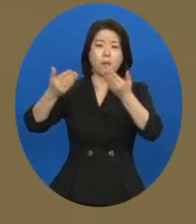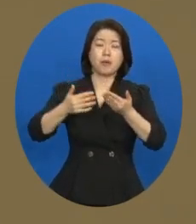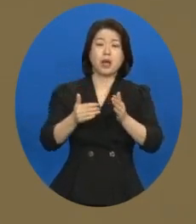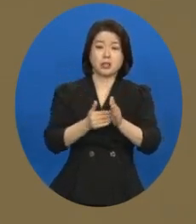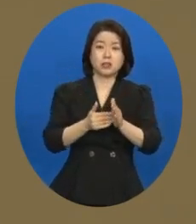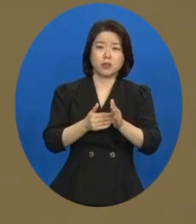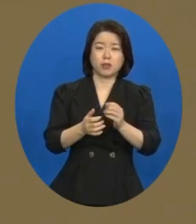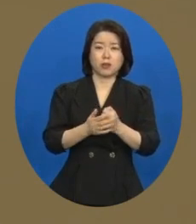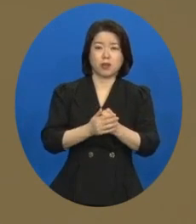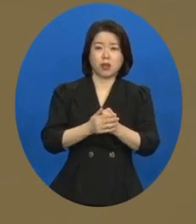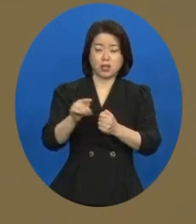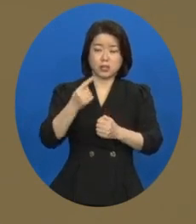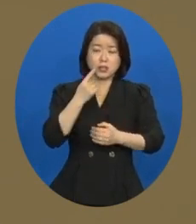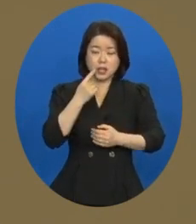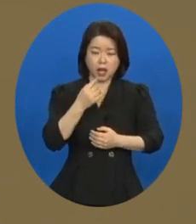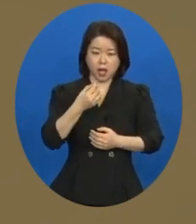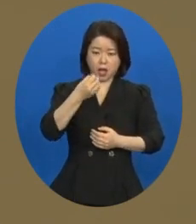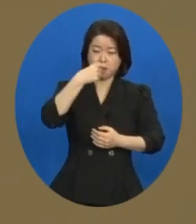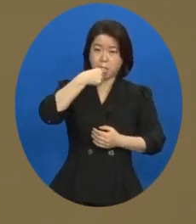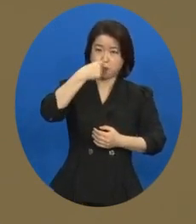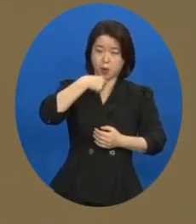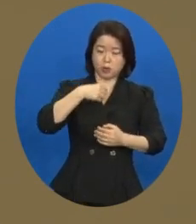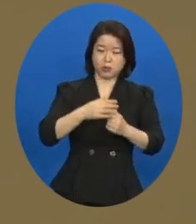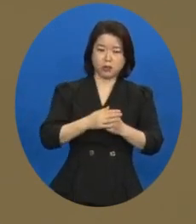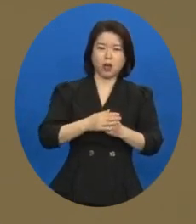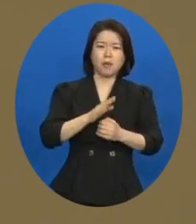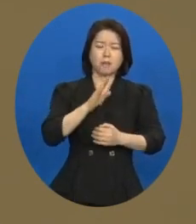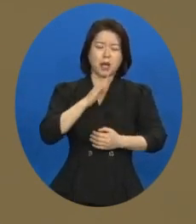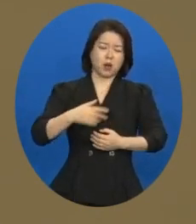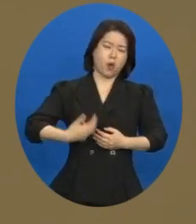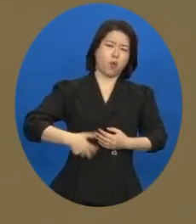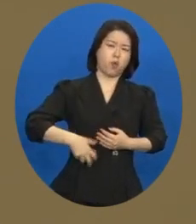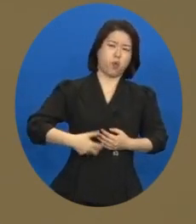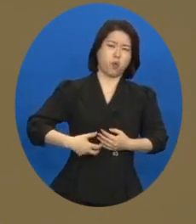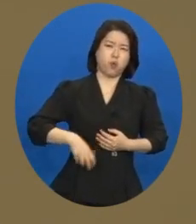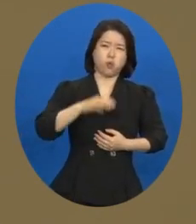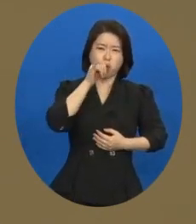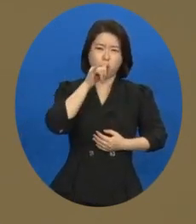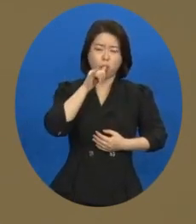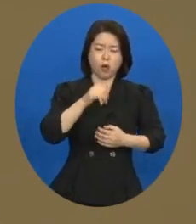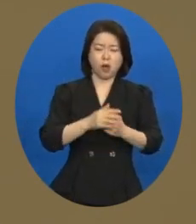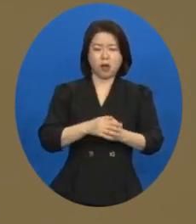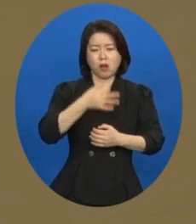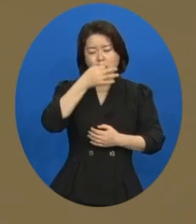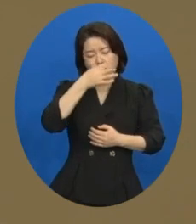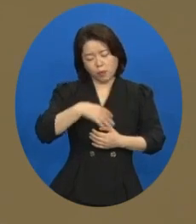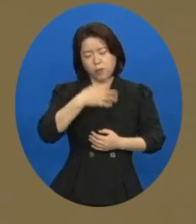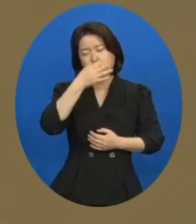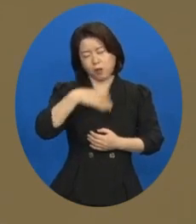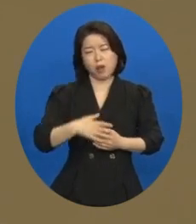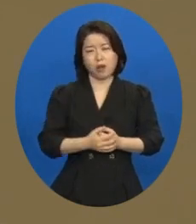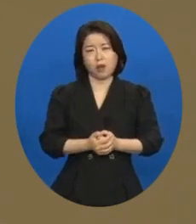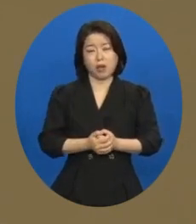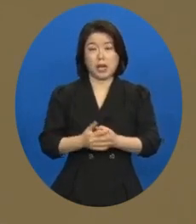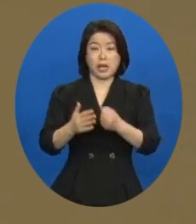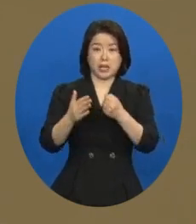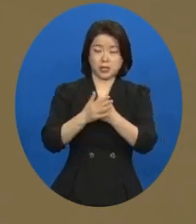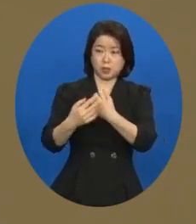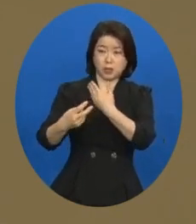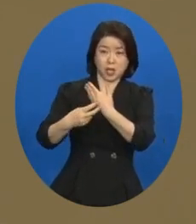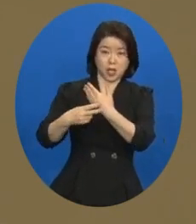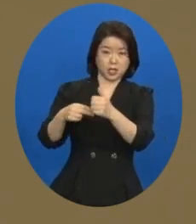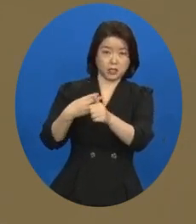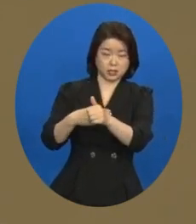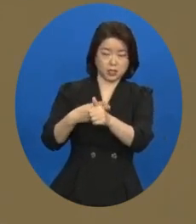항생제를 먹으니까 바로 설사를 하게 되더라고요. 얼마나 힘이 든지. 그래서 의사이신 우리